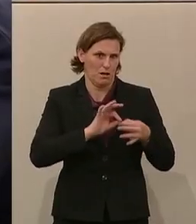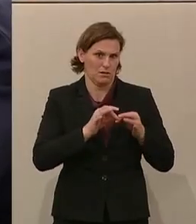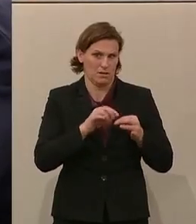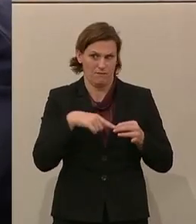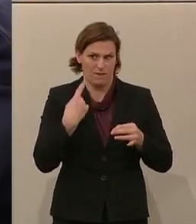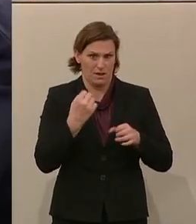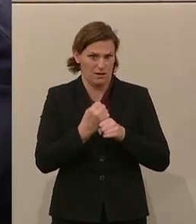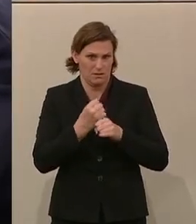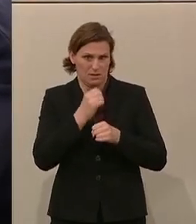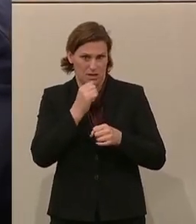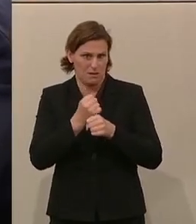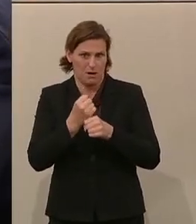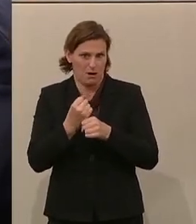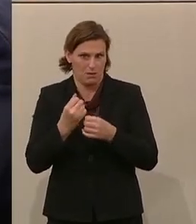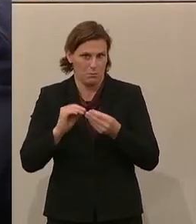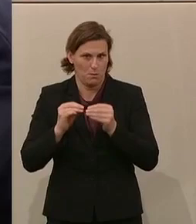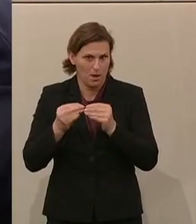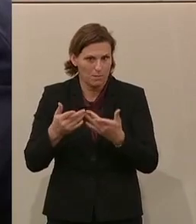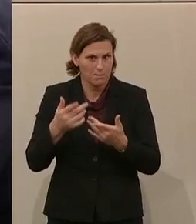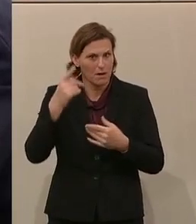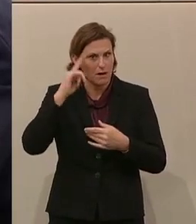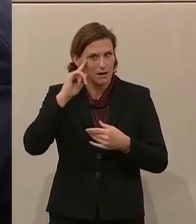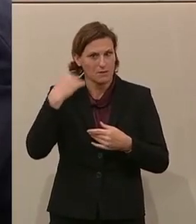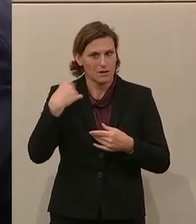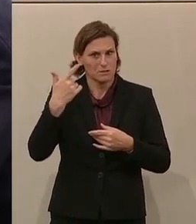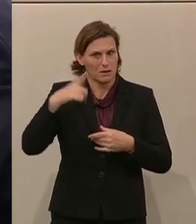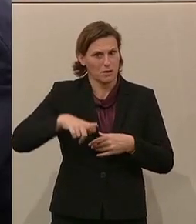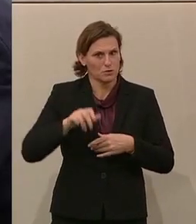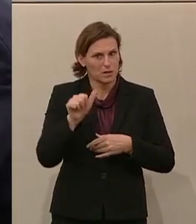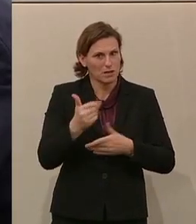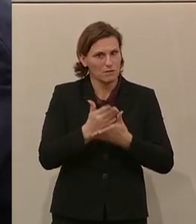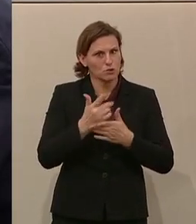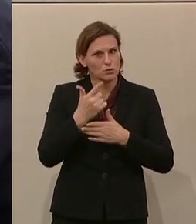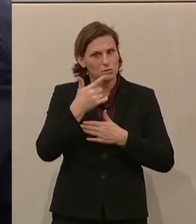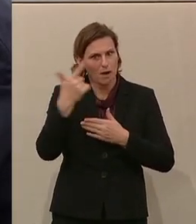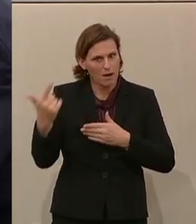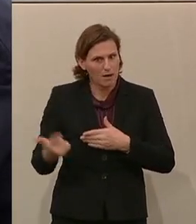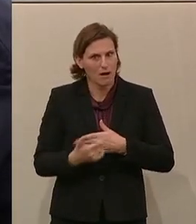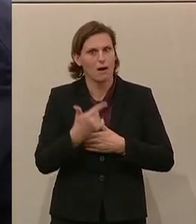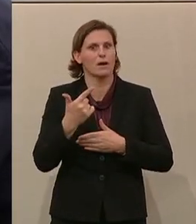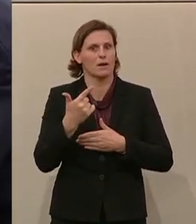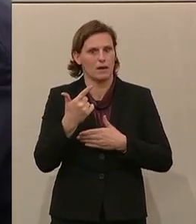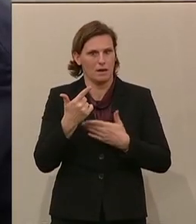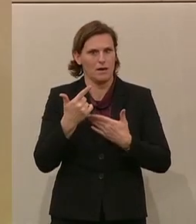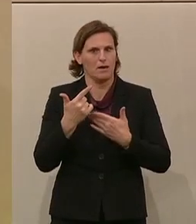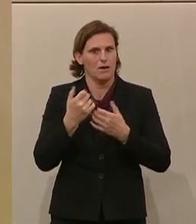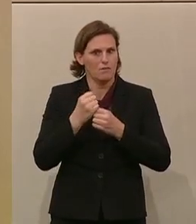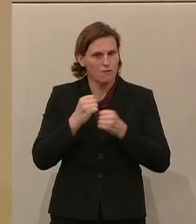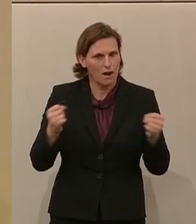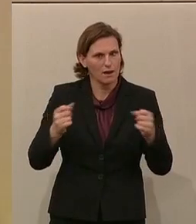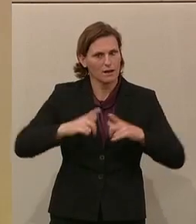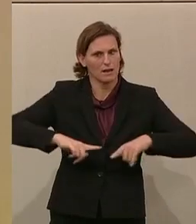Probleme machen. Im Gegenteil, wir können uns erinnern, im Jahr 2001, da war bereits 2 Jahre ein freiheitlicher Landeshauptmann namens Jörg Haider, gab es